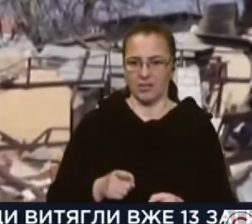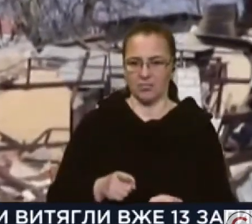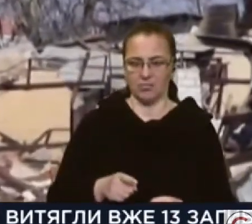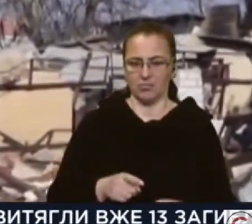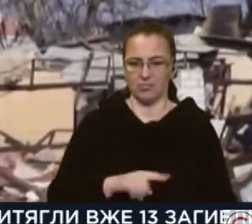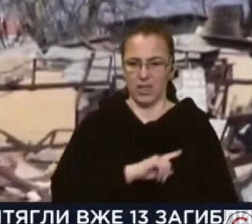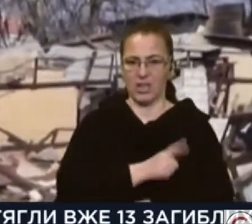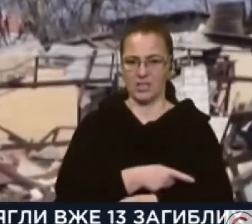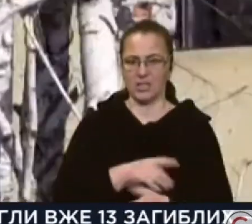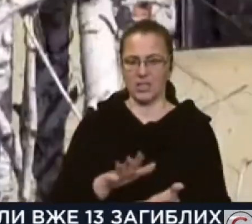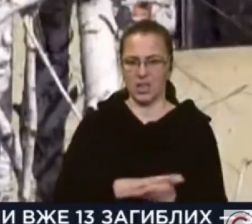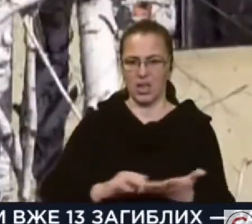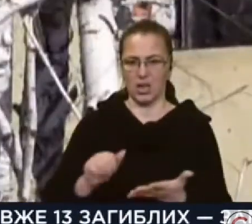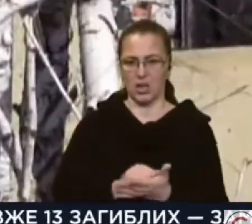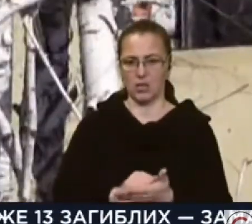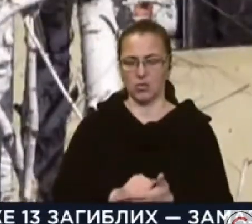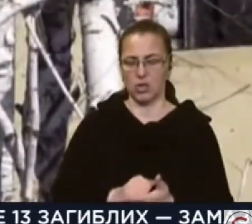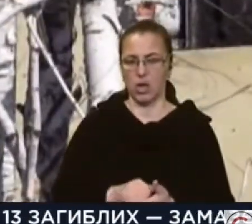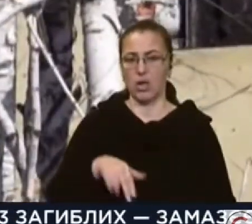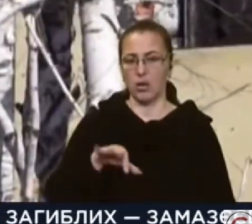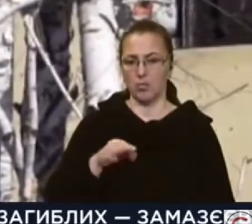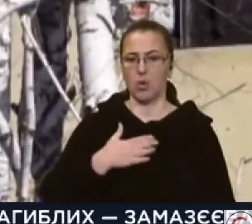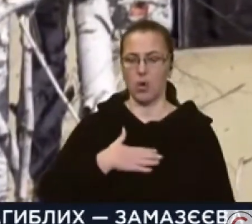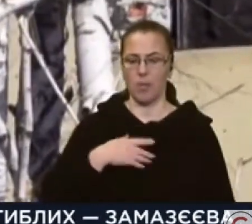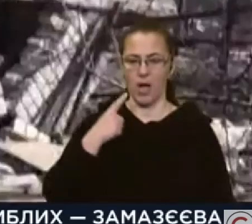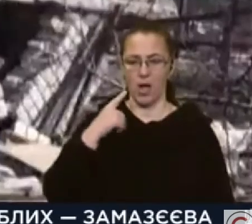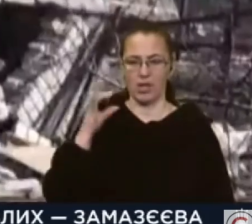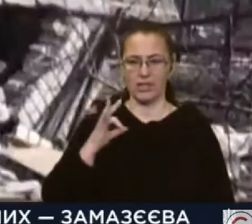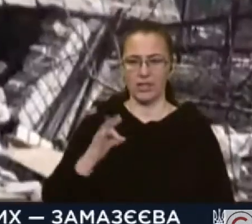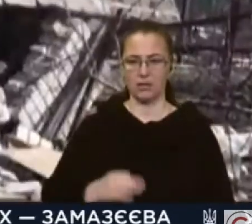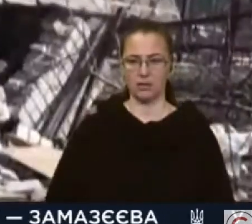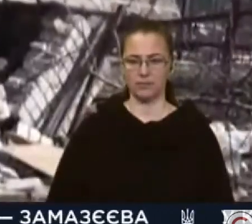тотальные, по моей оценке...